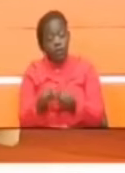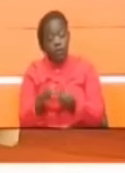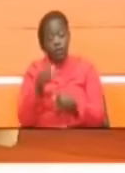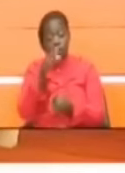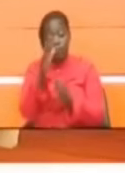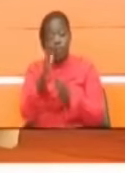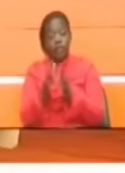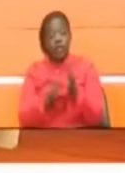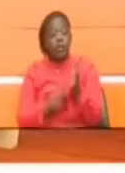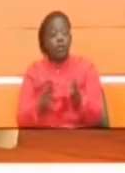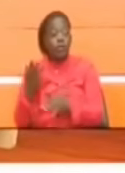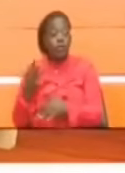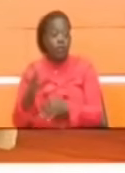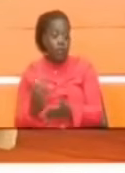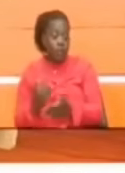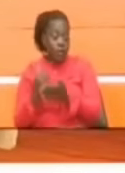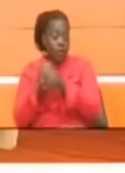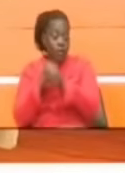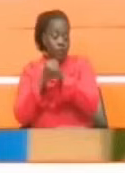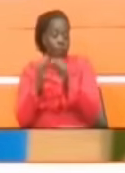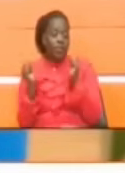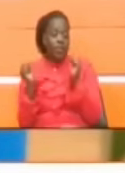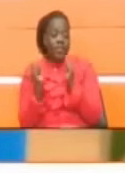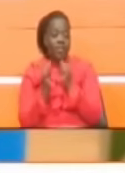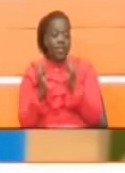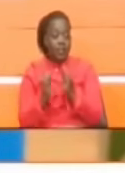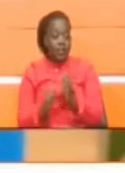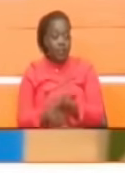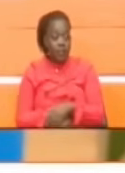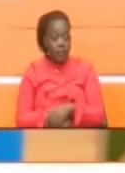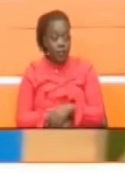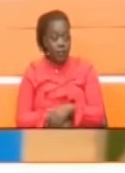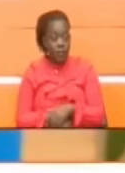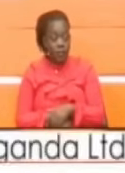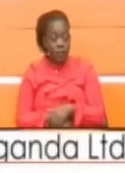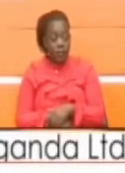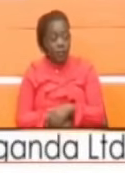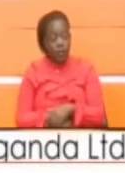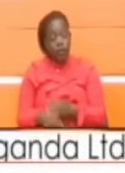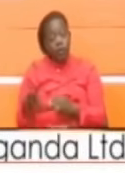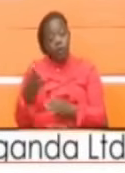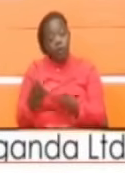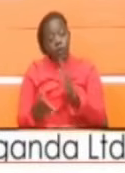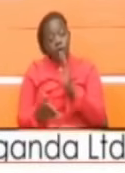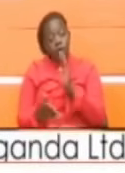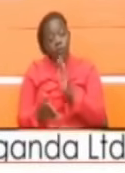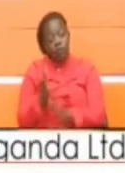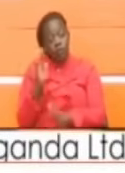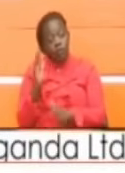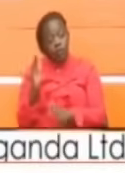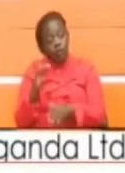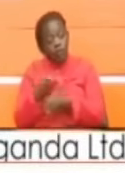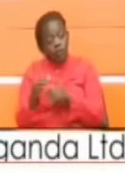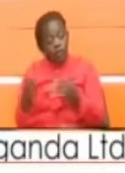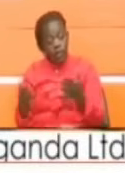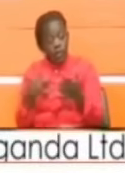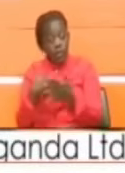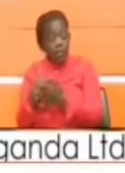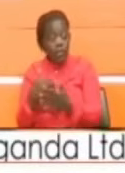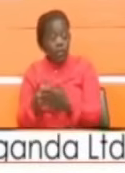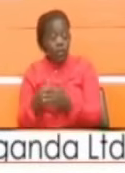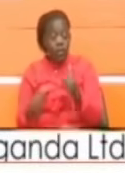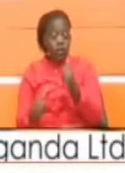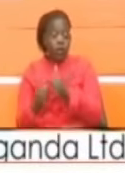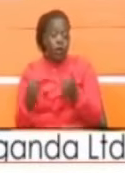amazzi amayonjo kibayamba okwewala endwadde. Water Quip Uganda Limited tukola mu byuma ebirongoosa